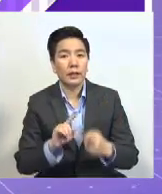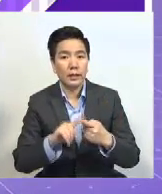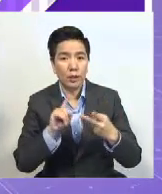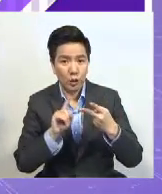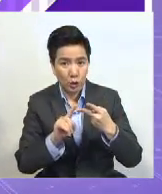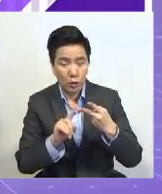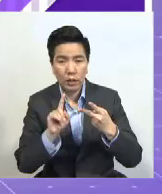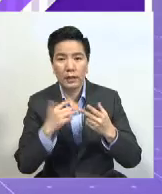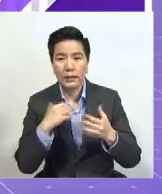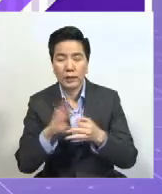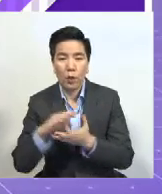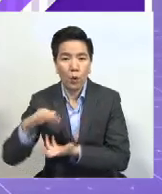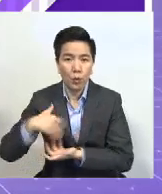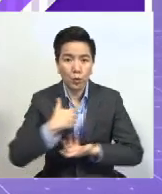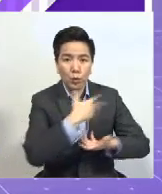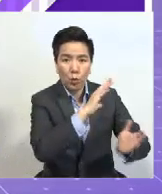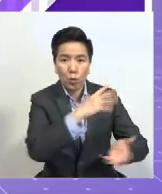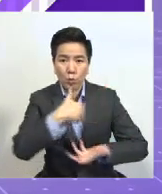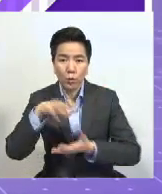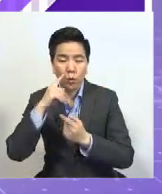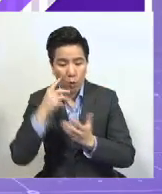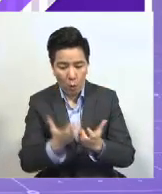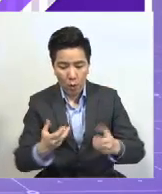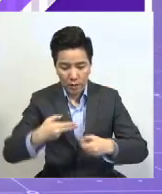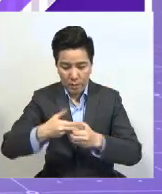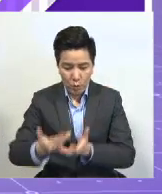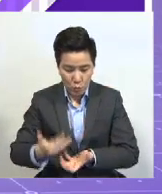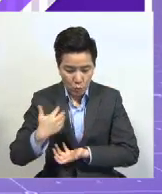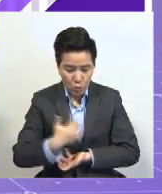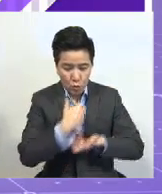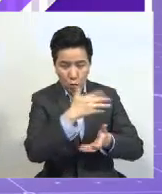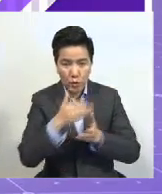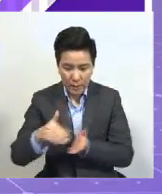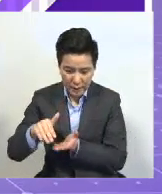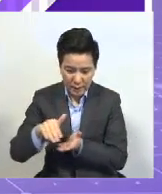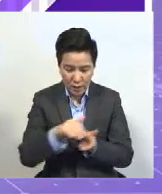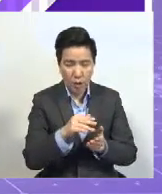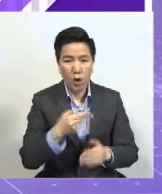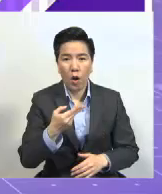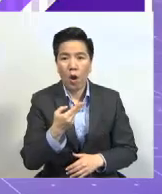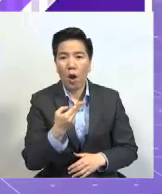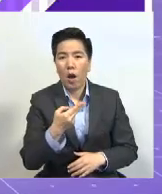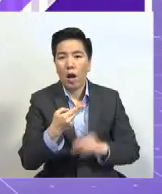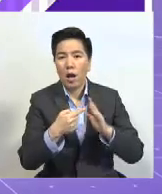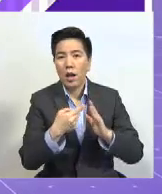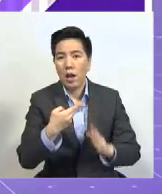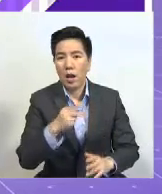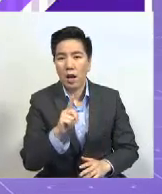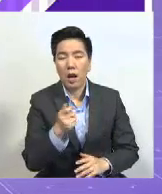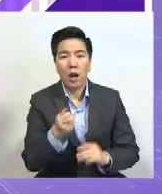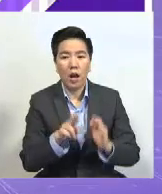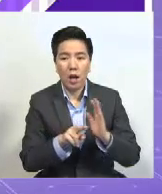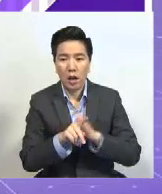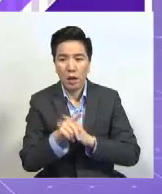าการขนส่งในแง่ความมั่นคงการขนส่งน้ำมันเนี่ยนะครับในช่องแคบเฮอร์มุดเนี่ยนะครับซึ่งเป็นช่องแคบ